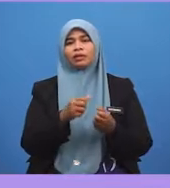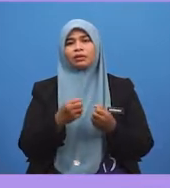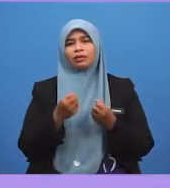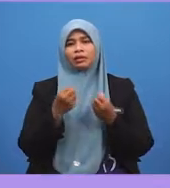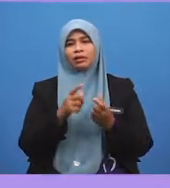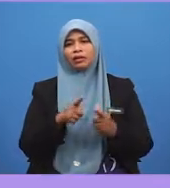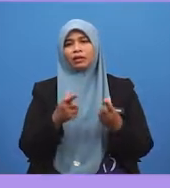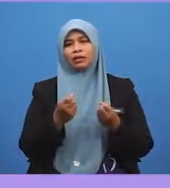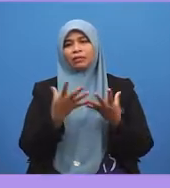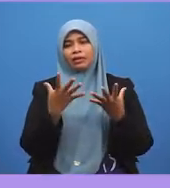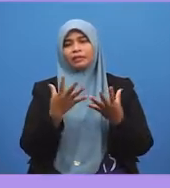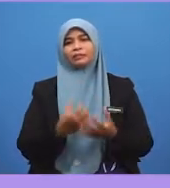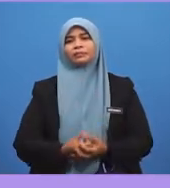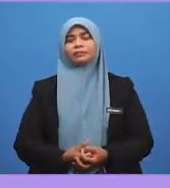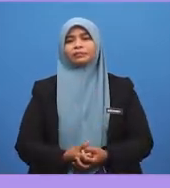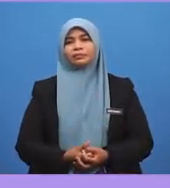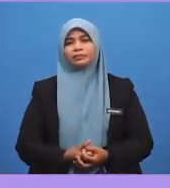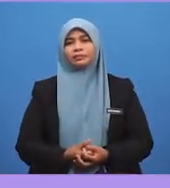berbuah lebat.